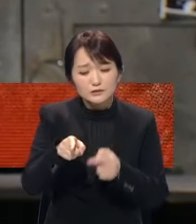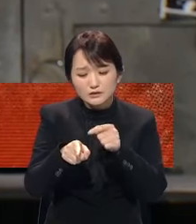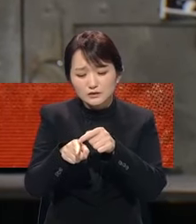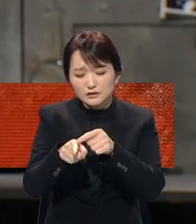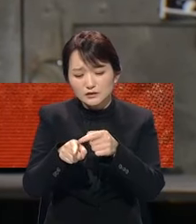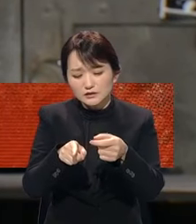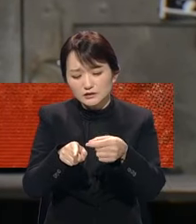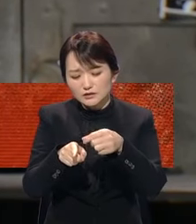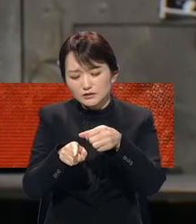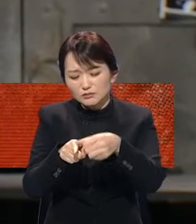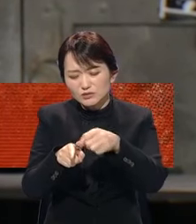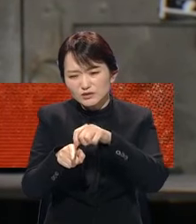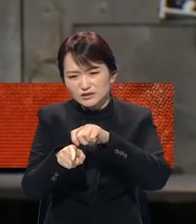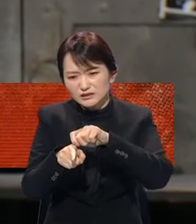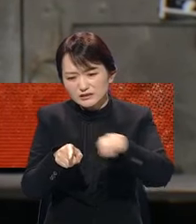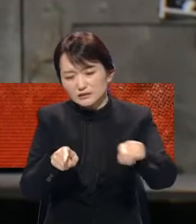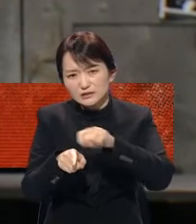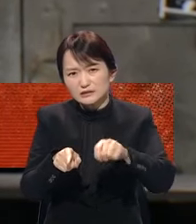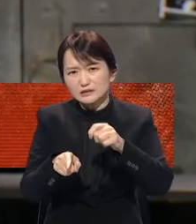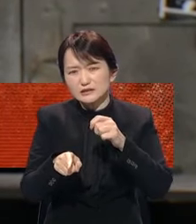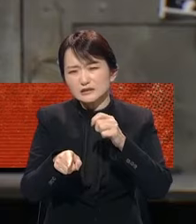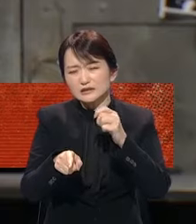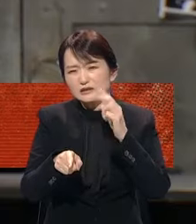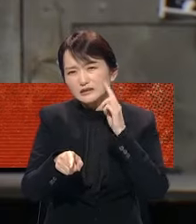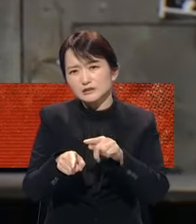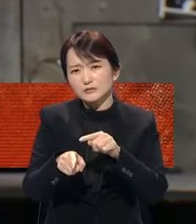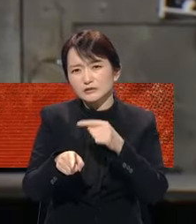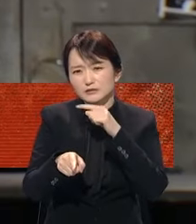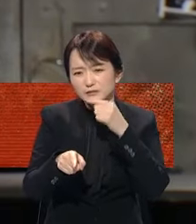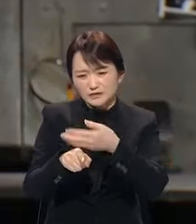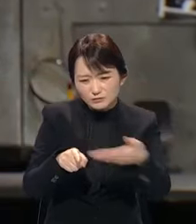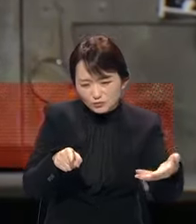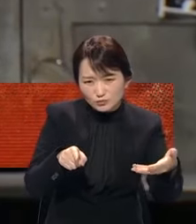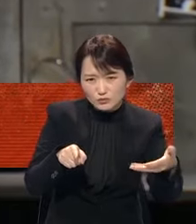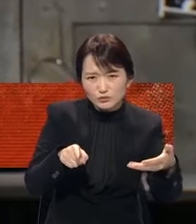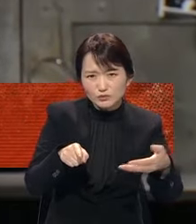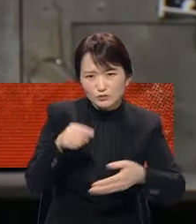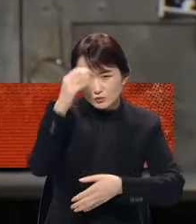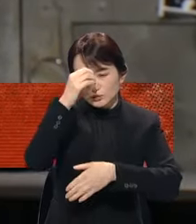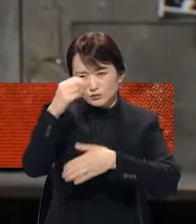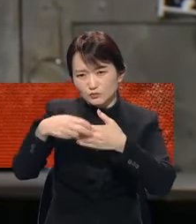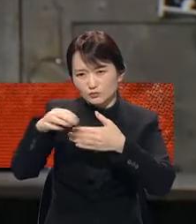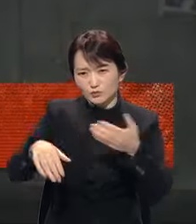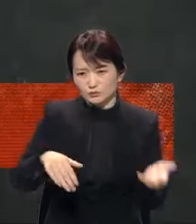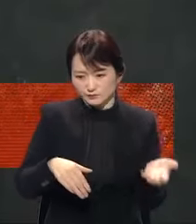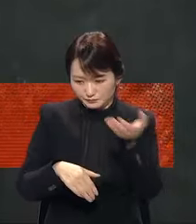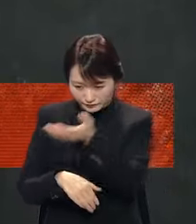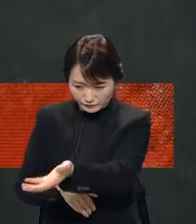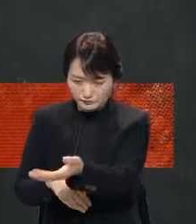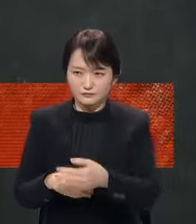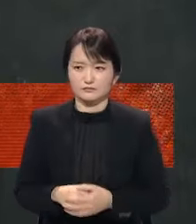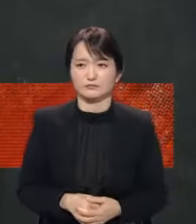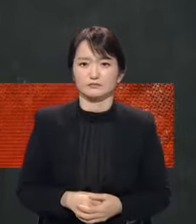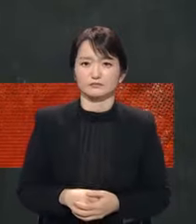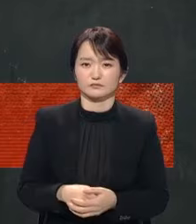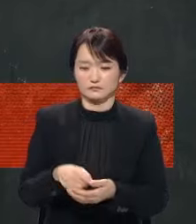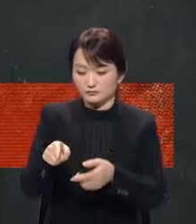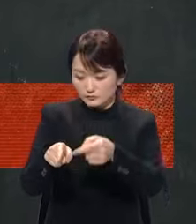손상이 심한 걸로 판단을 해서 일단 수술을 중단하고 상급 병원으로 간 겁니다. 근데 상급 병원으로 가서 이 딱 환부를